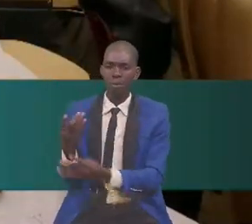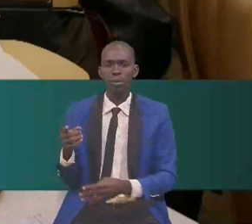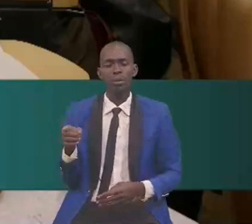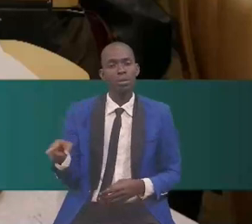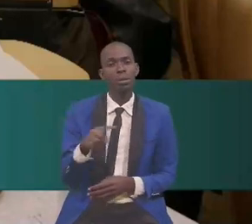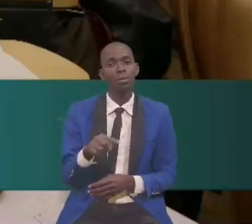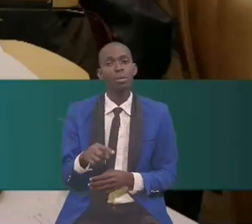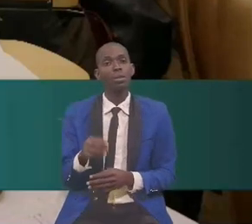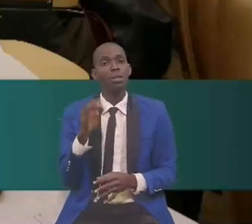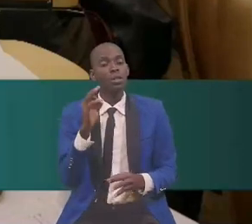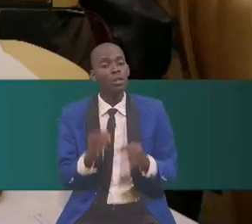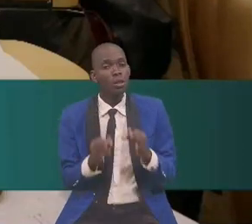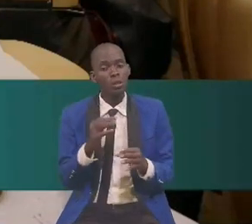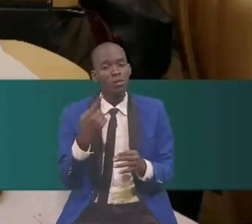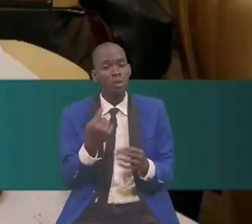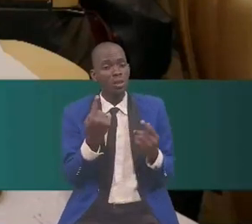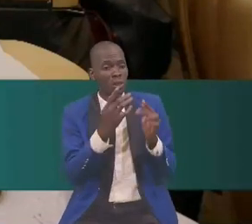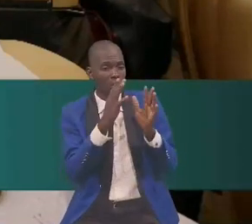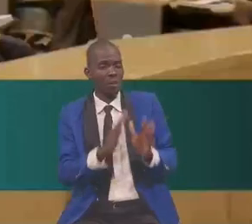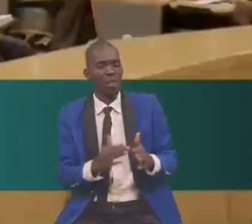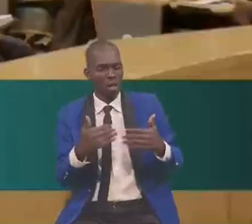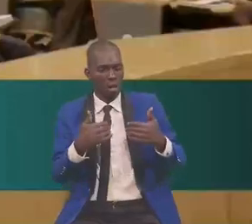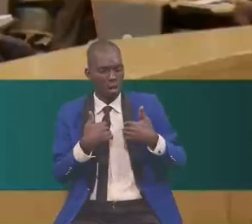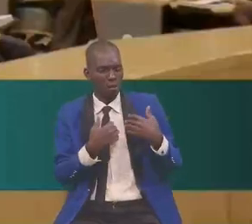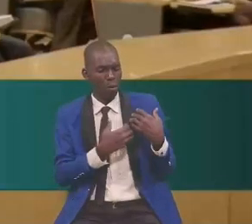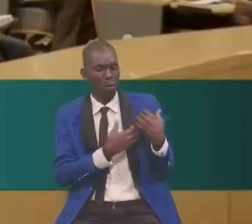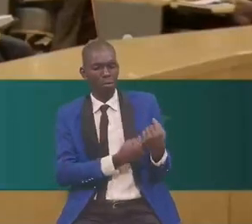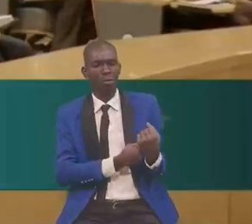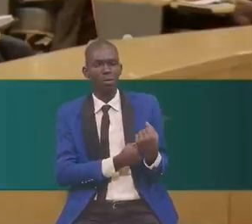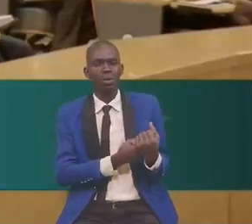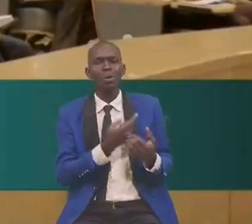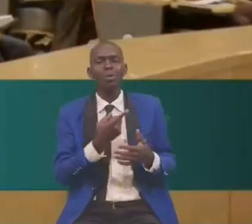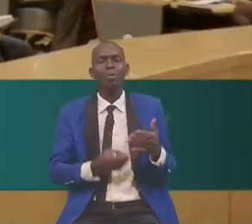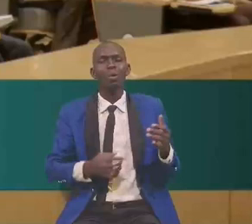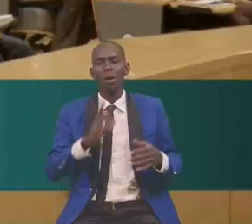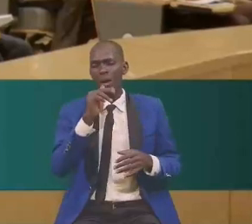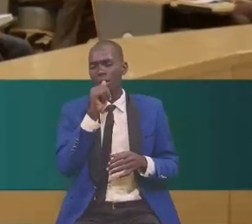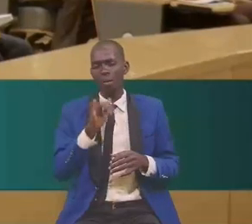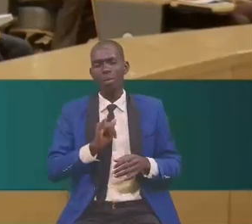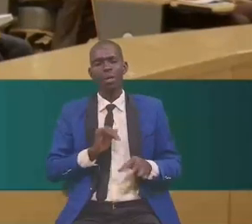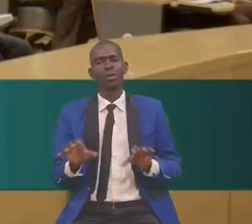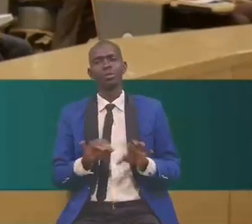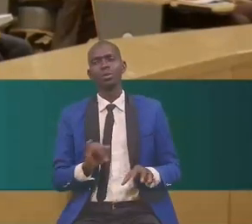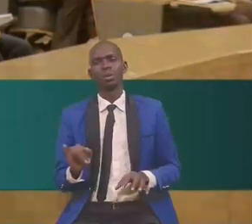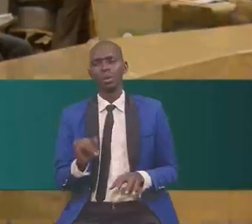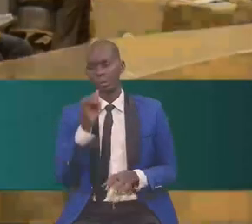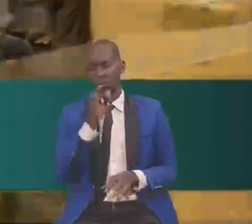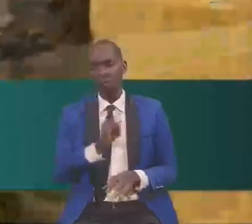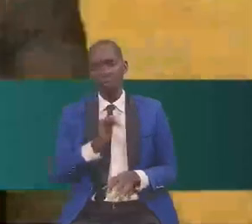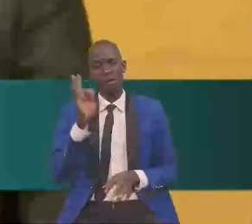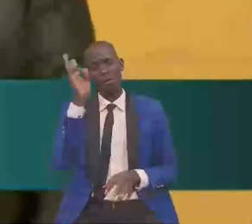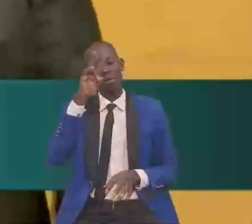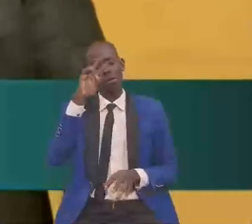le courage, qu'est-ce que moi je fais? Pas de peur. Si les incroyants ont les stratégies et